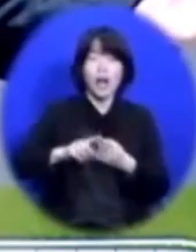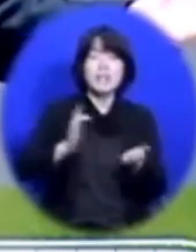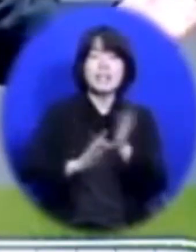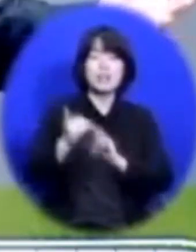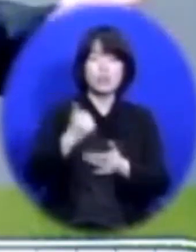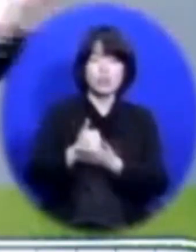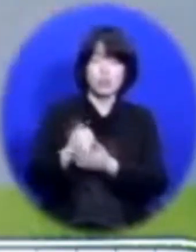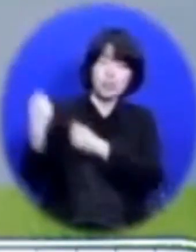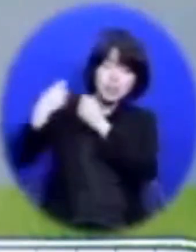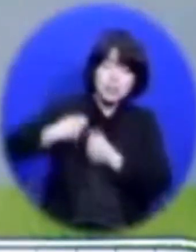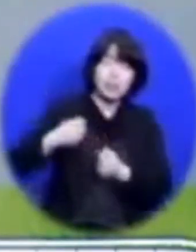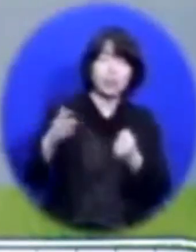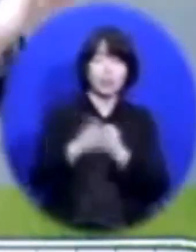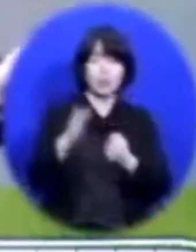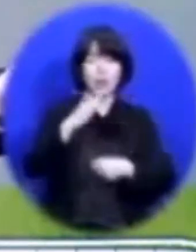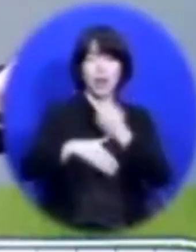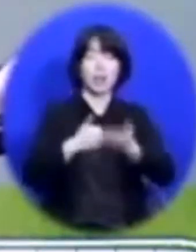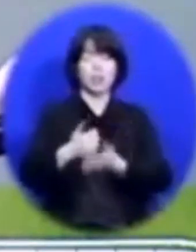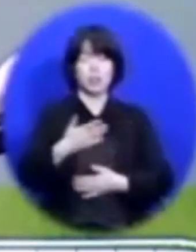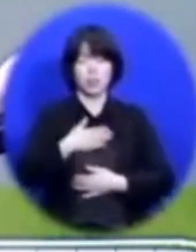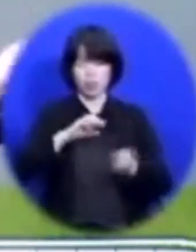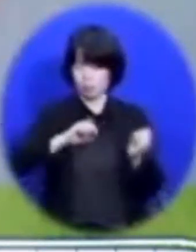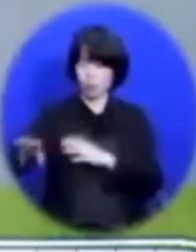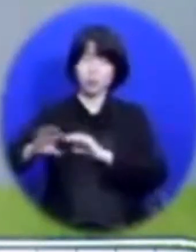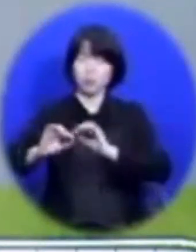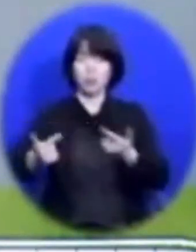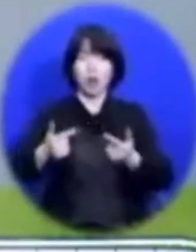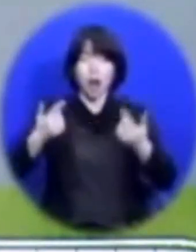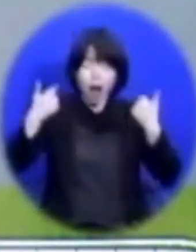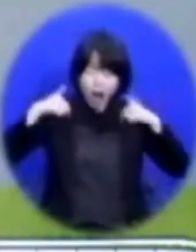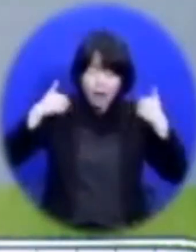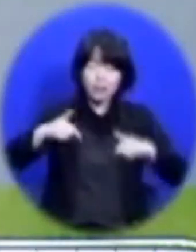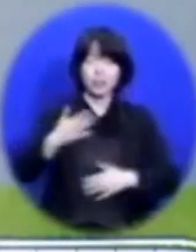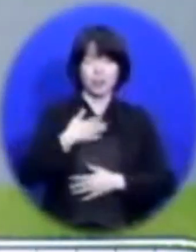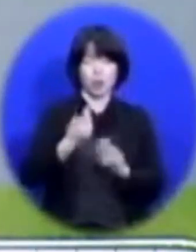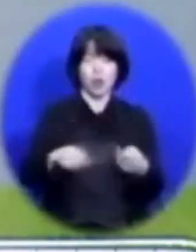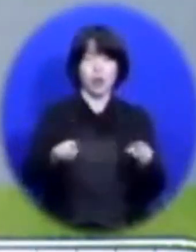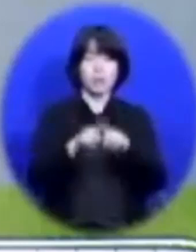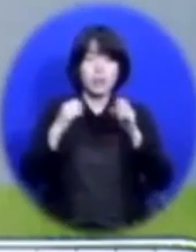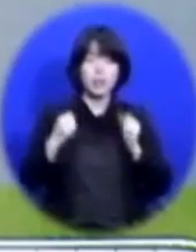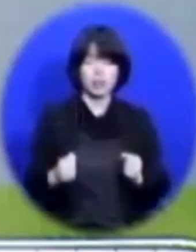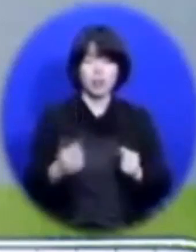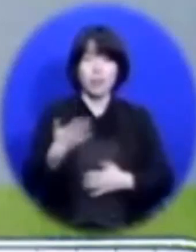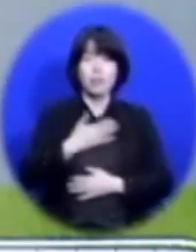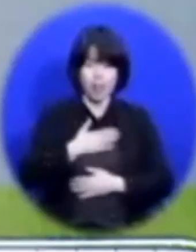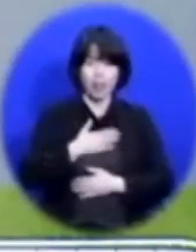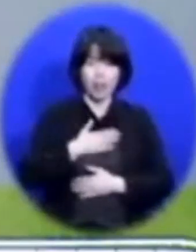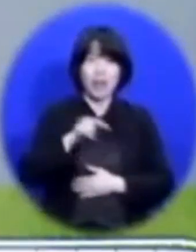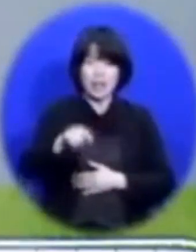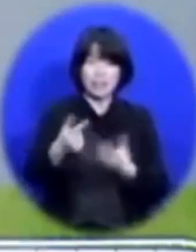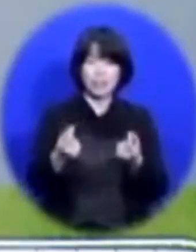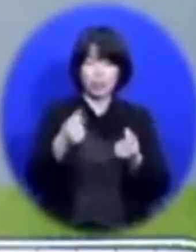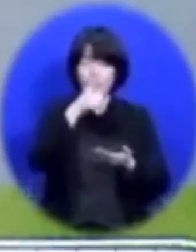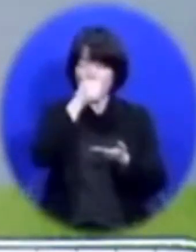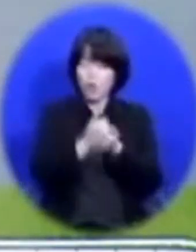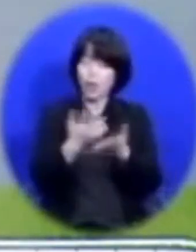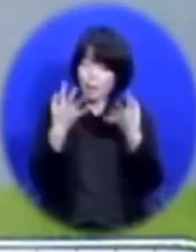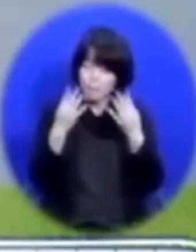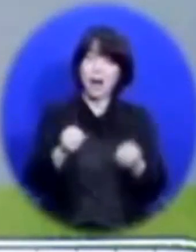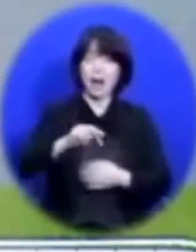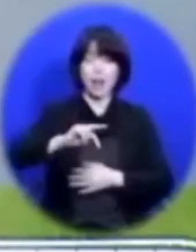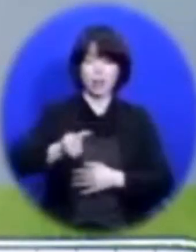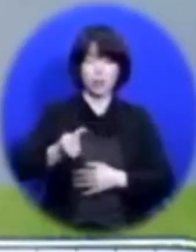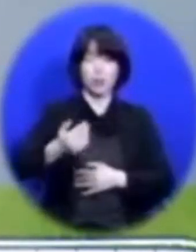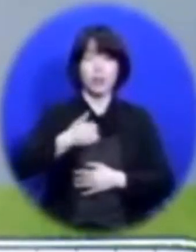저주를대신짊어지셨으므로, 하나님은나를버리지않으십니다.그는언제나 내곁에있을거예요.비록내게죄가